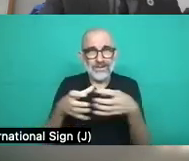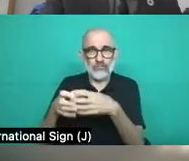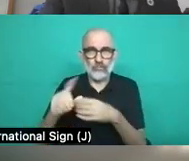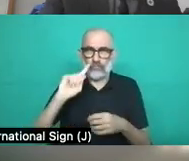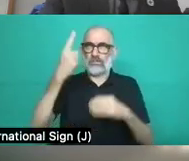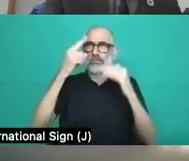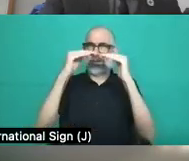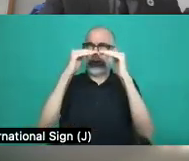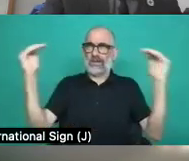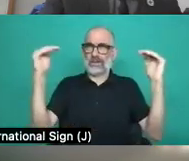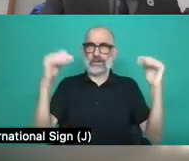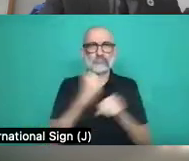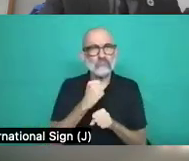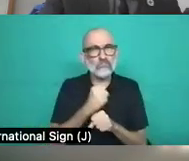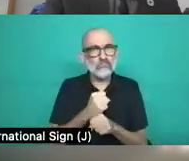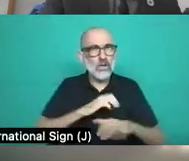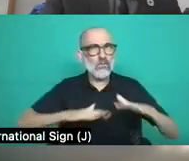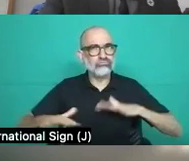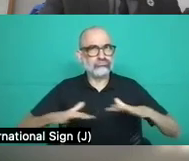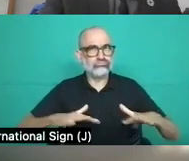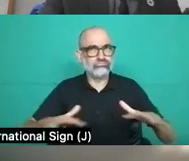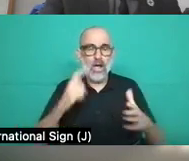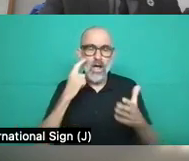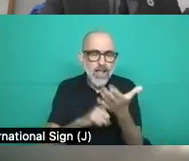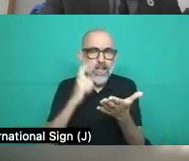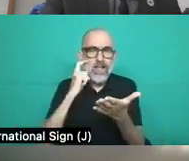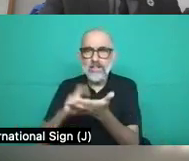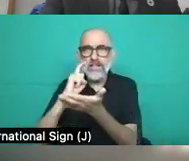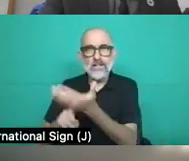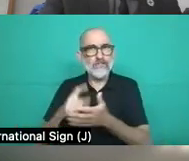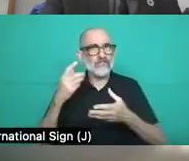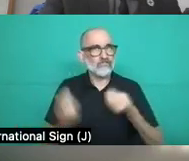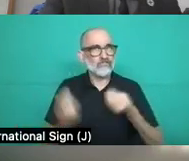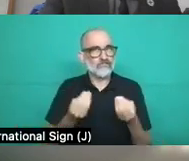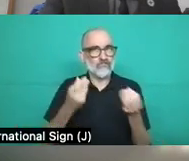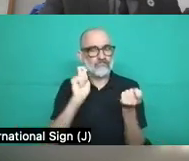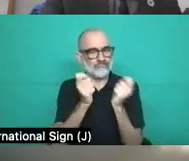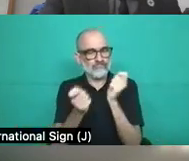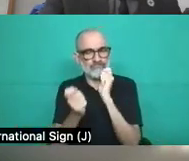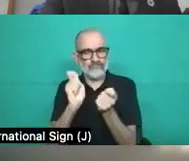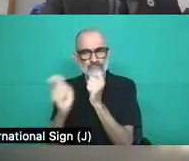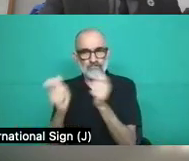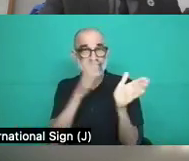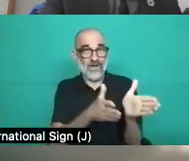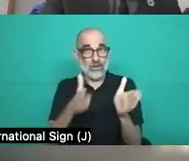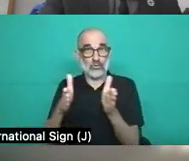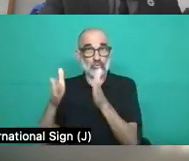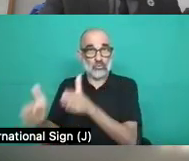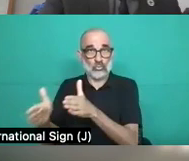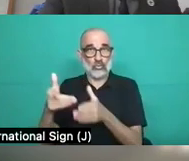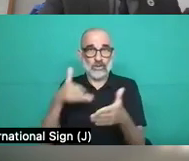et modifier les facteurs qui sont un obstacle pour les diagnostics sûrs. Cela comprend le